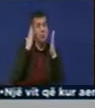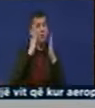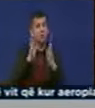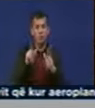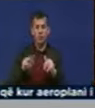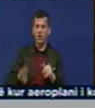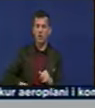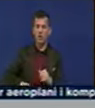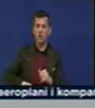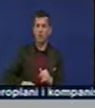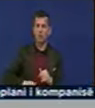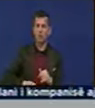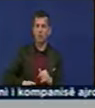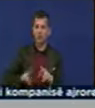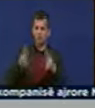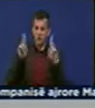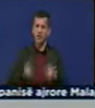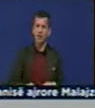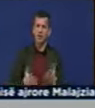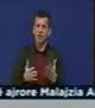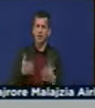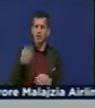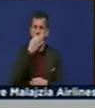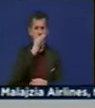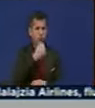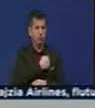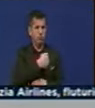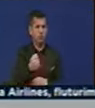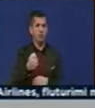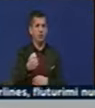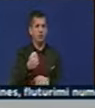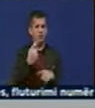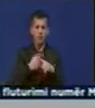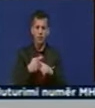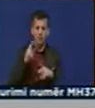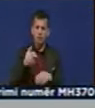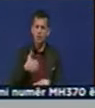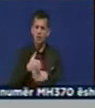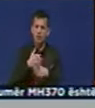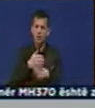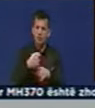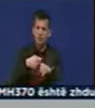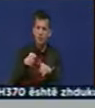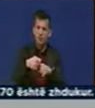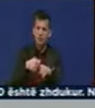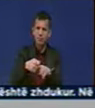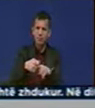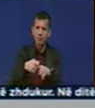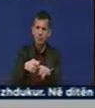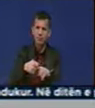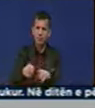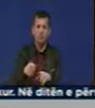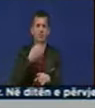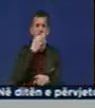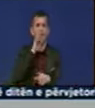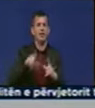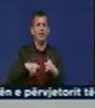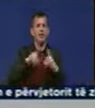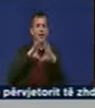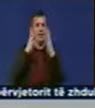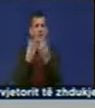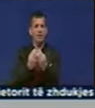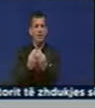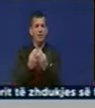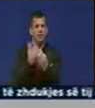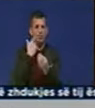gratë gjykojnë drejt, janë më të zonja se burrat dhe mund të japin zgjidhje dhe alternativë për përmirësimin e jetës së tyre dhe